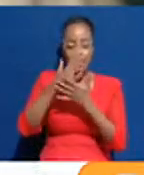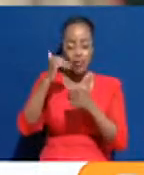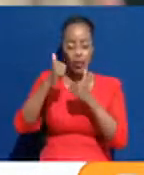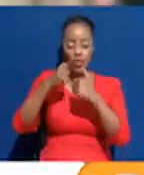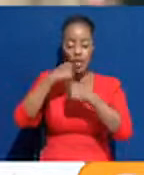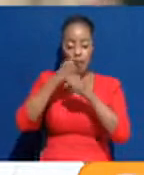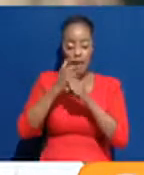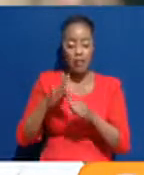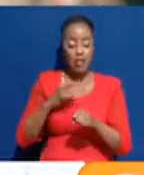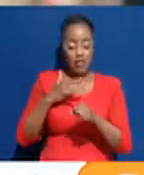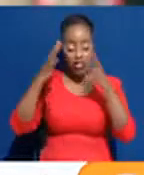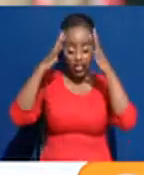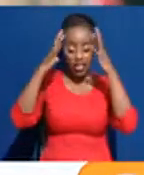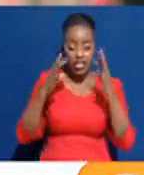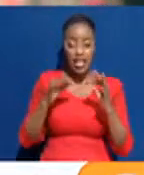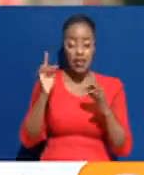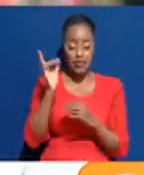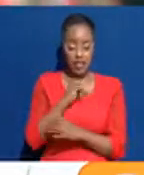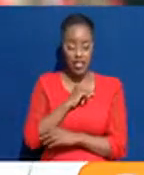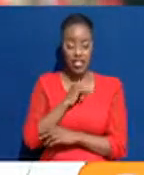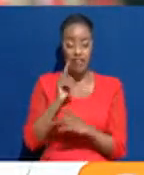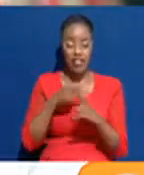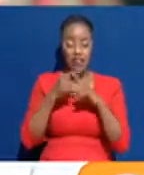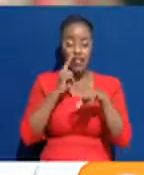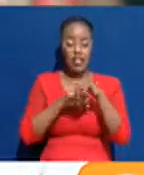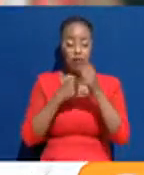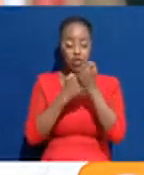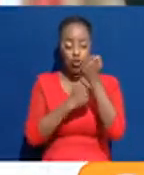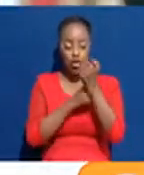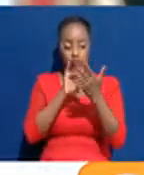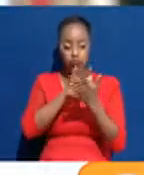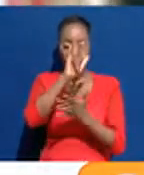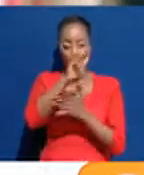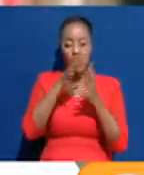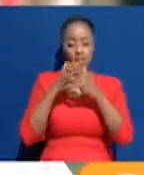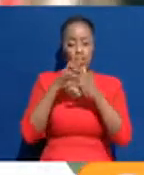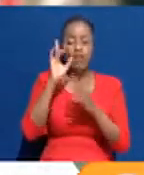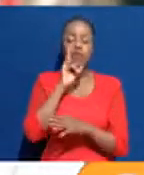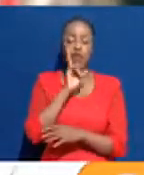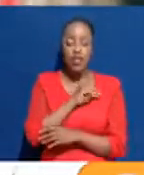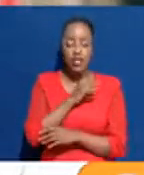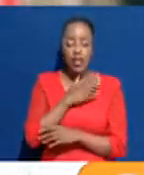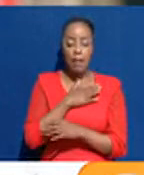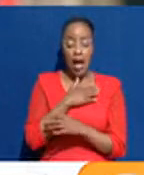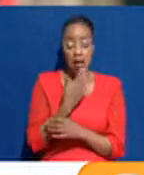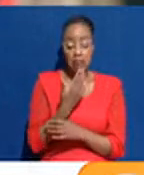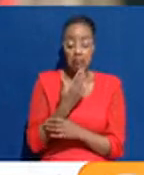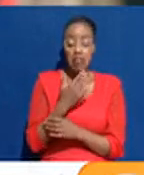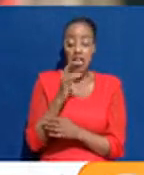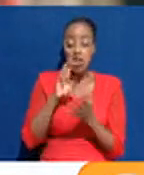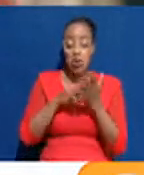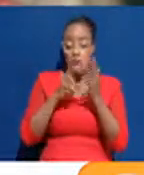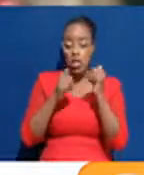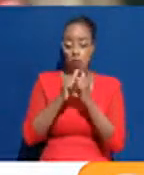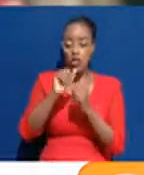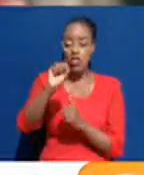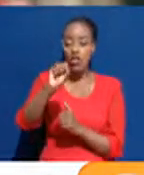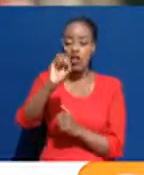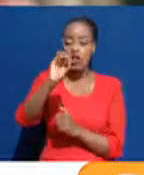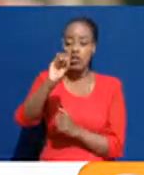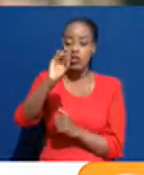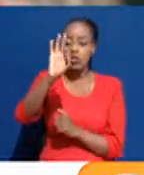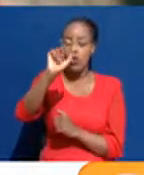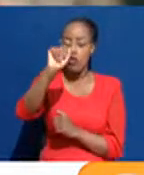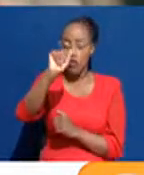kubwa sana. Cause hiyo time nikipata hiyo scholarship ya kwenda US, nilikuwa nishamaliza contract yangu na Sofapaka. So hiyo time ndio